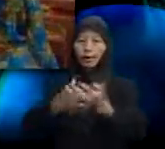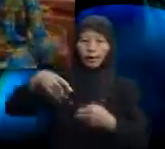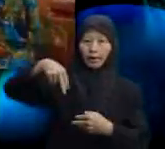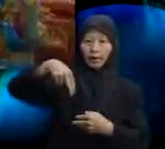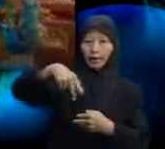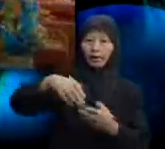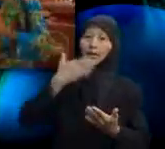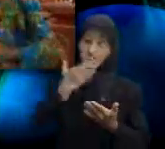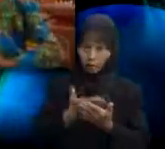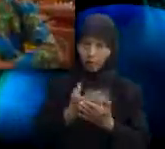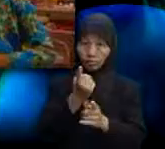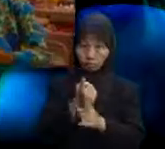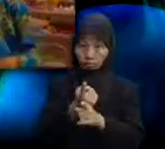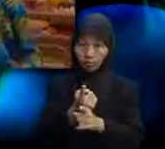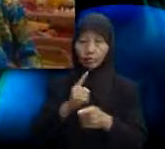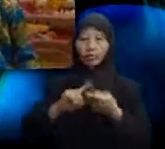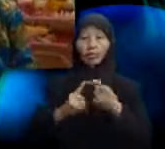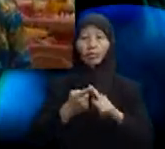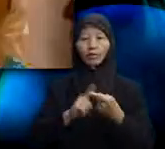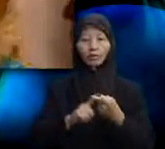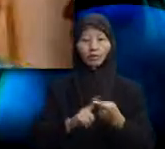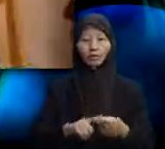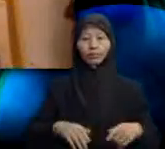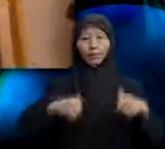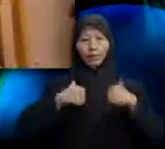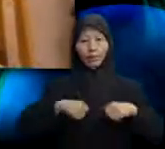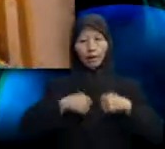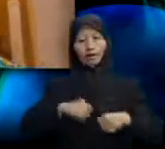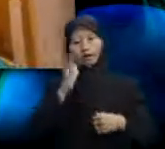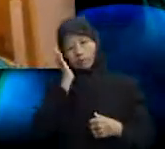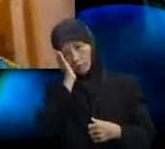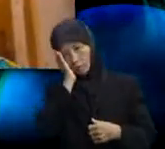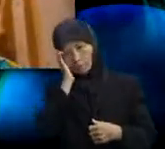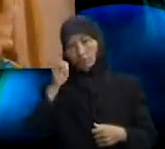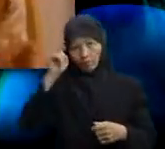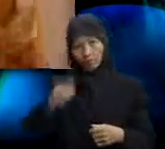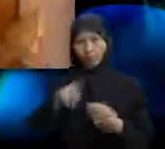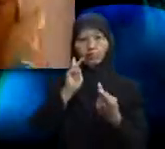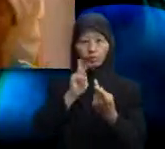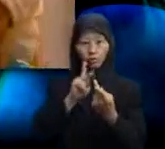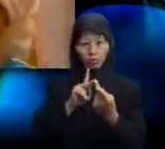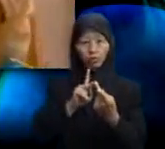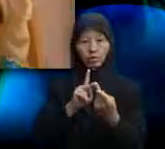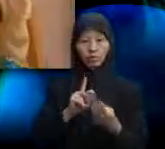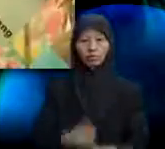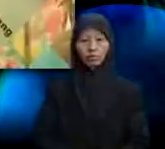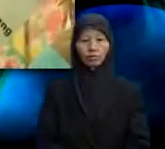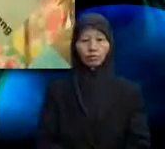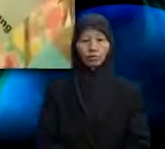kaki. Kan bagus begini kawan-kawan. Pakaian untuk tidur juga perlu sesuai